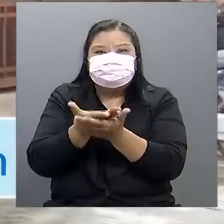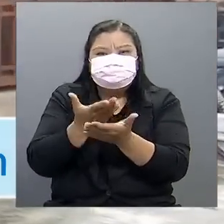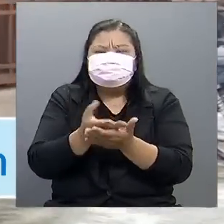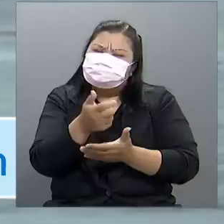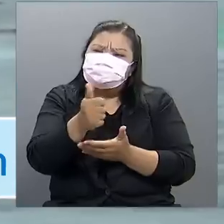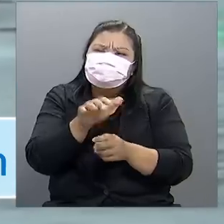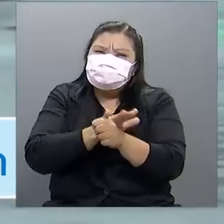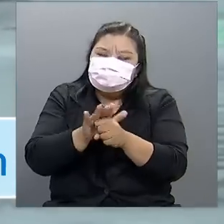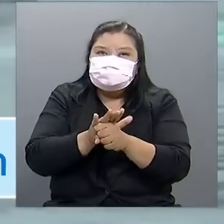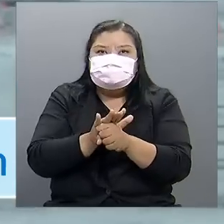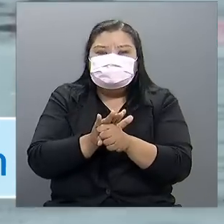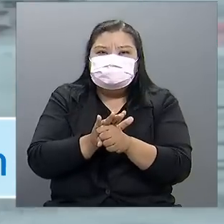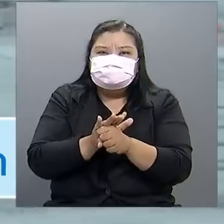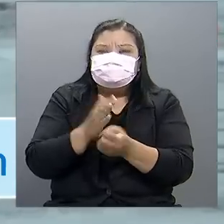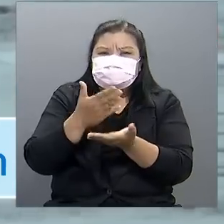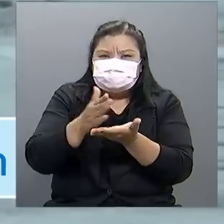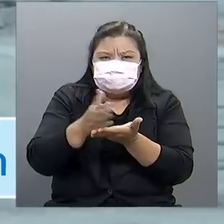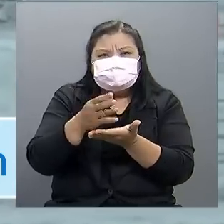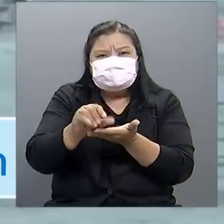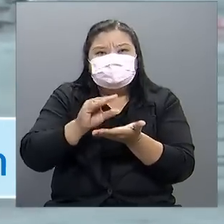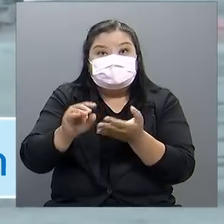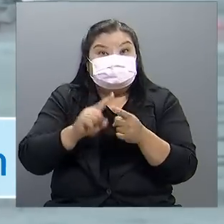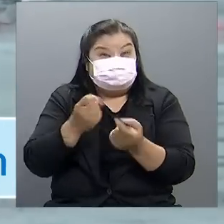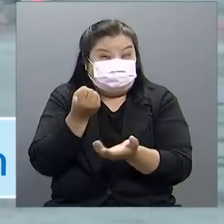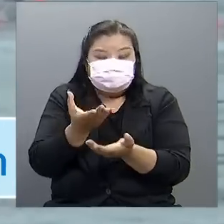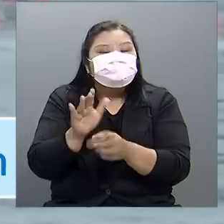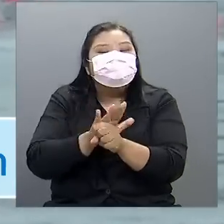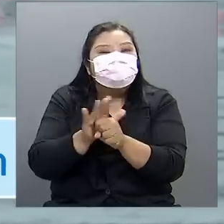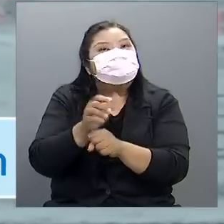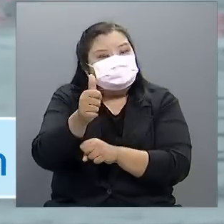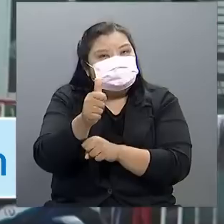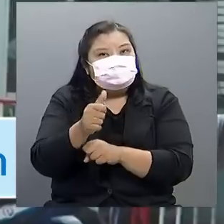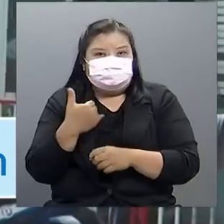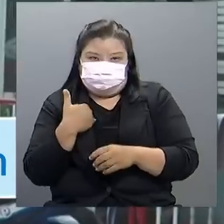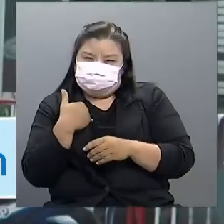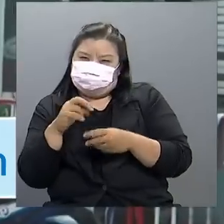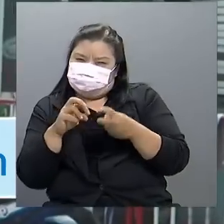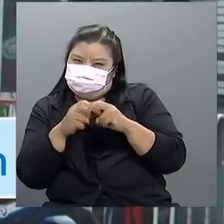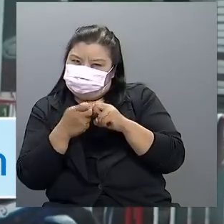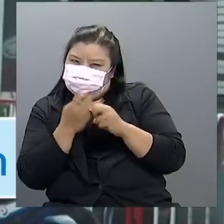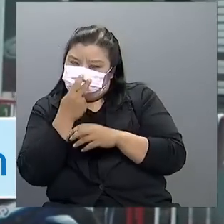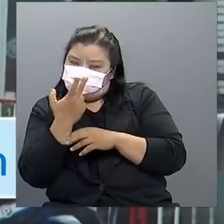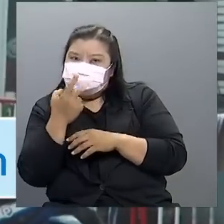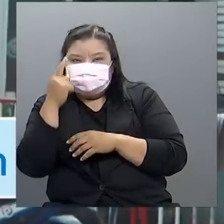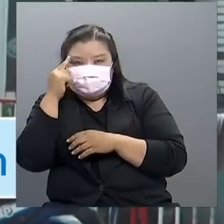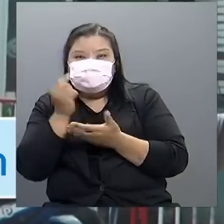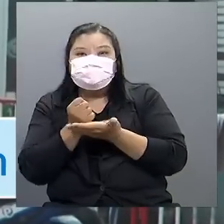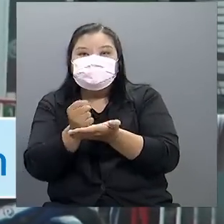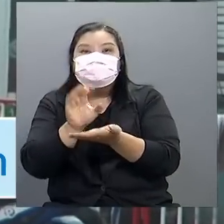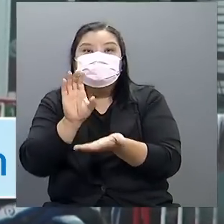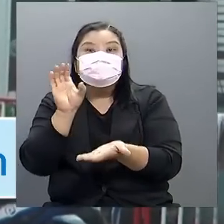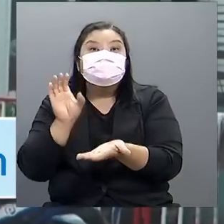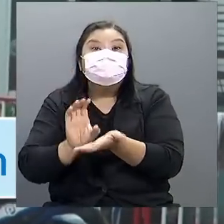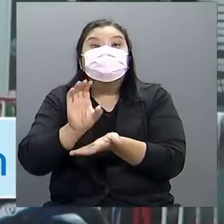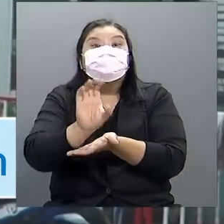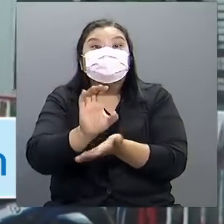Forgetของเทนาคารหรอ กองทุนเพื่ฟื้ฟูการทองเที้ยว